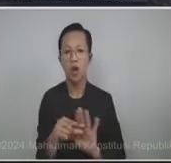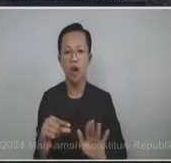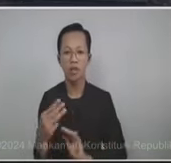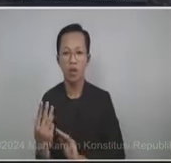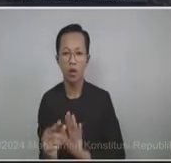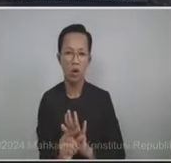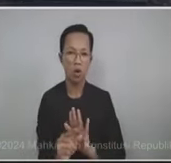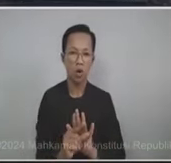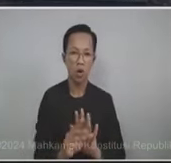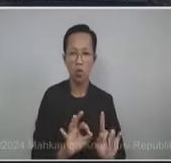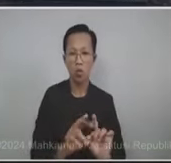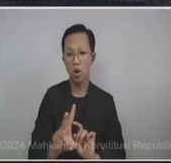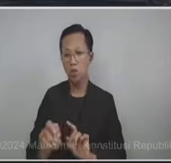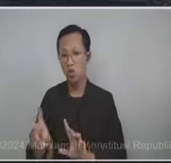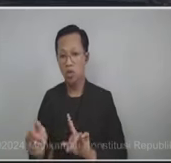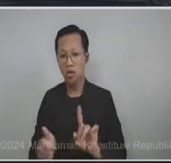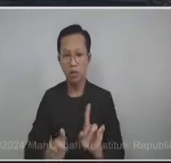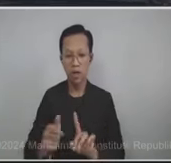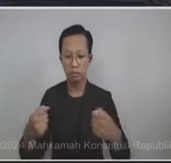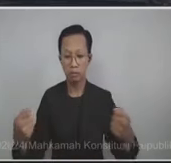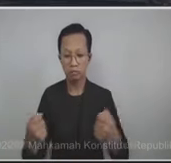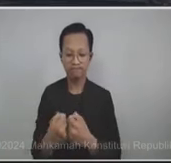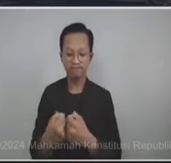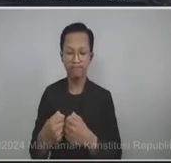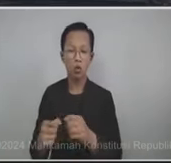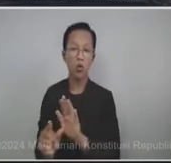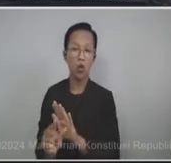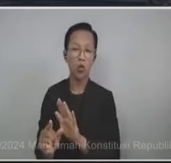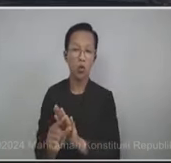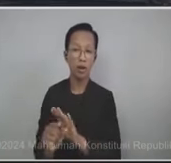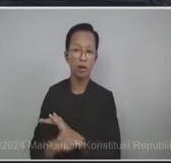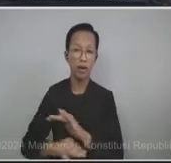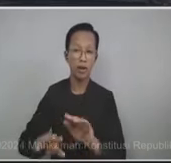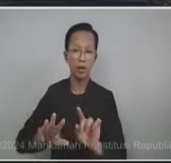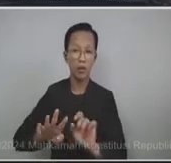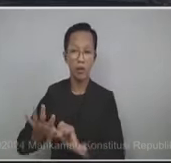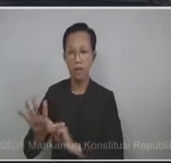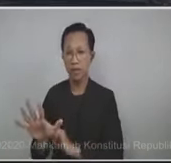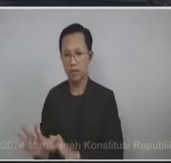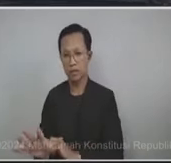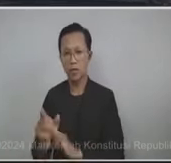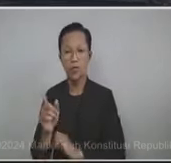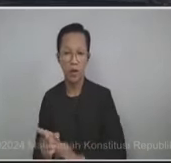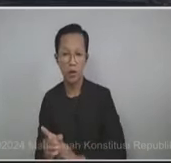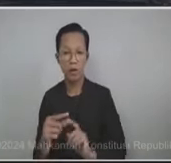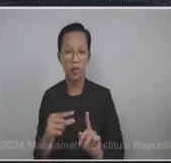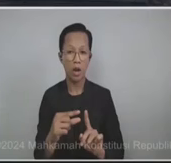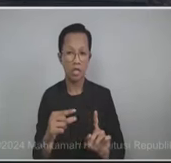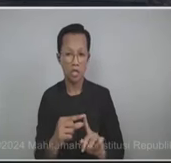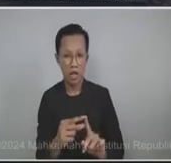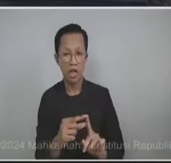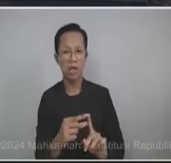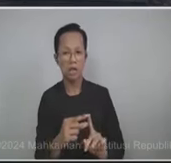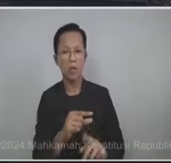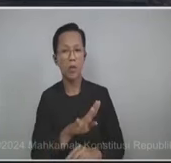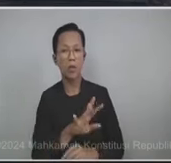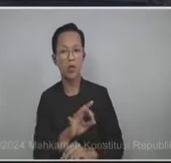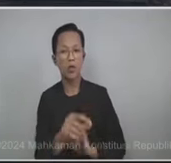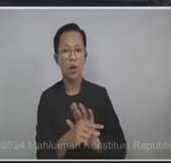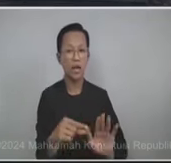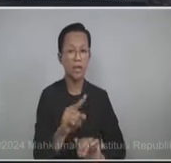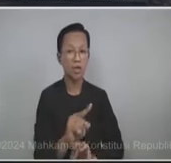2016 bertentangan dengan uudnri 1945 oleh karena keber pasal merupakannd lanjut dari pasal 40 ayat